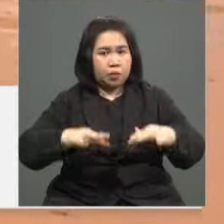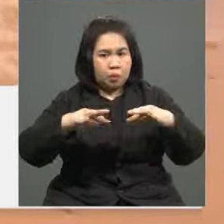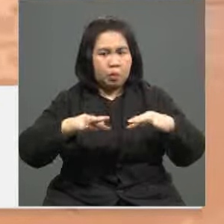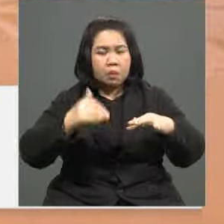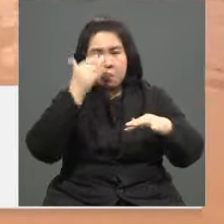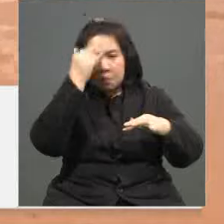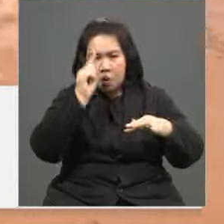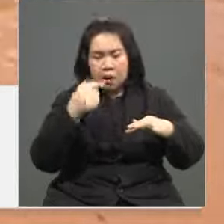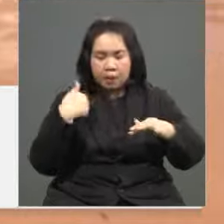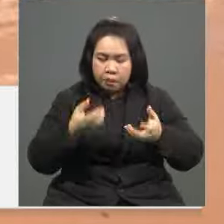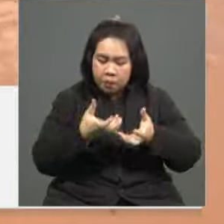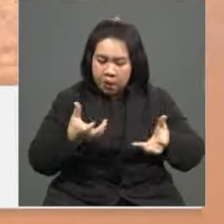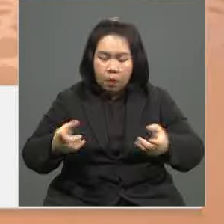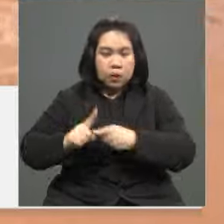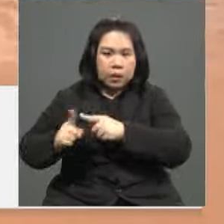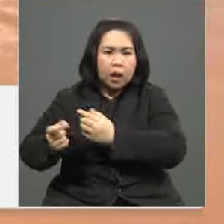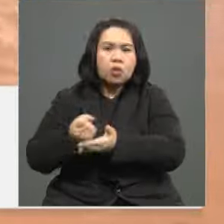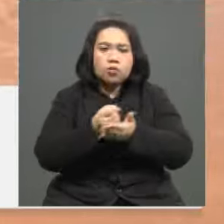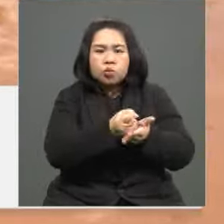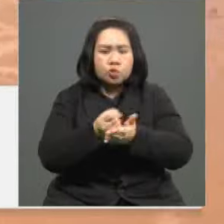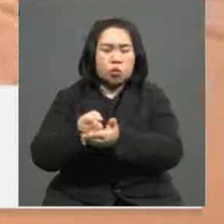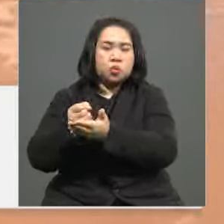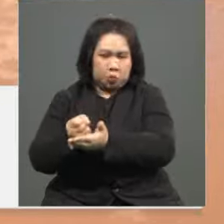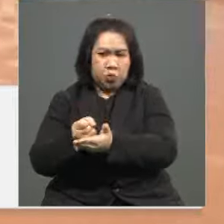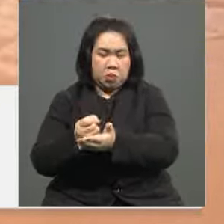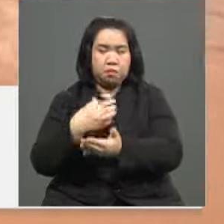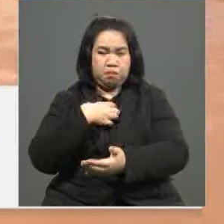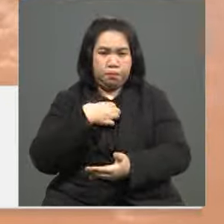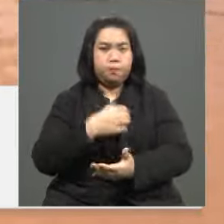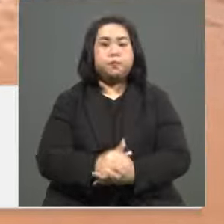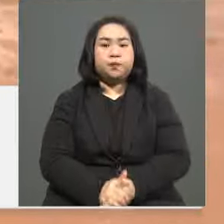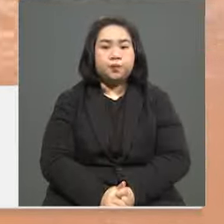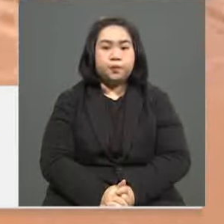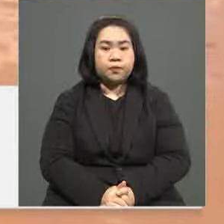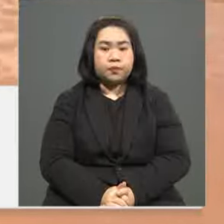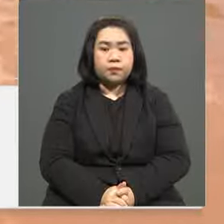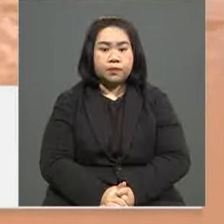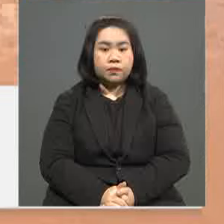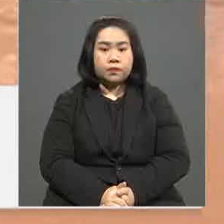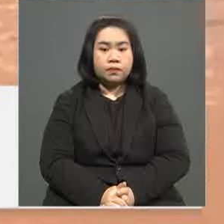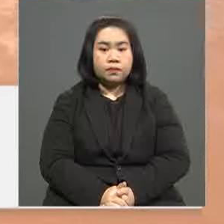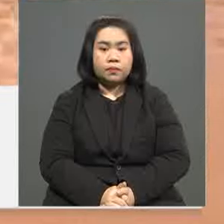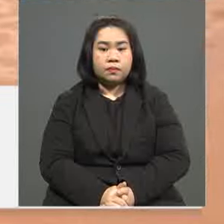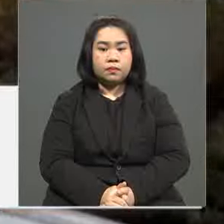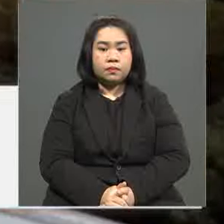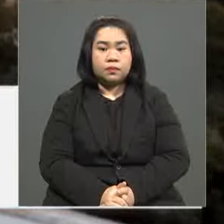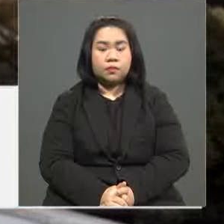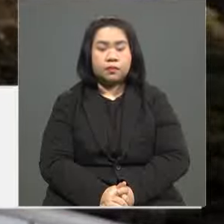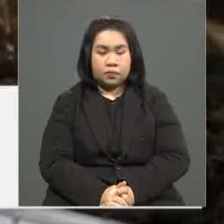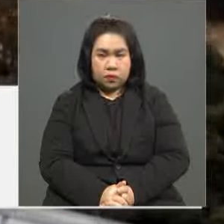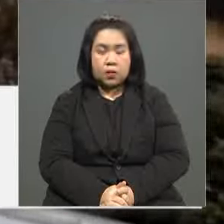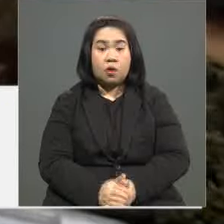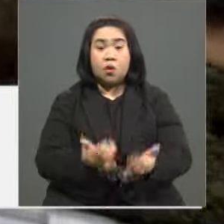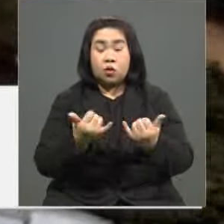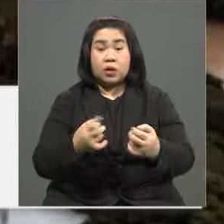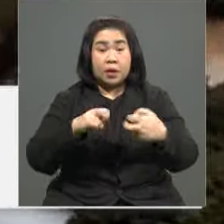จะนำความช่วยเหลือไปถึงประชาชนได้อย่างมีประสิทธิภาพเพิ่มมากขึ้นครับโดยที่วันนี้นะครับสถานการณ์